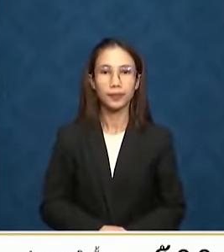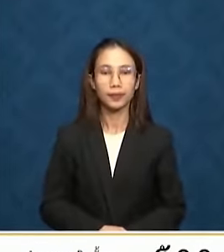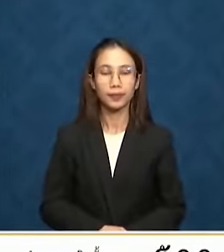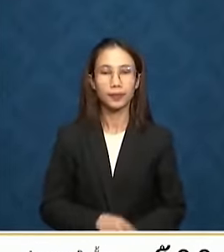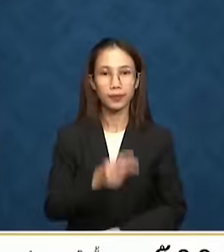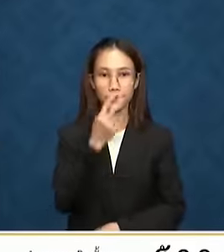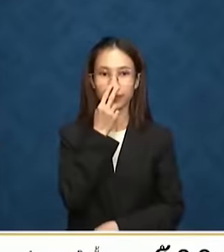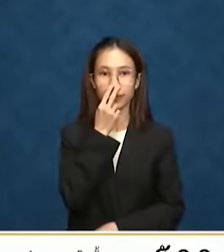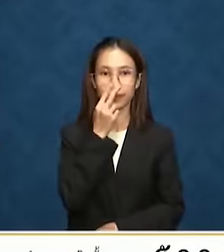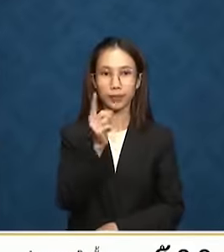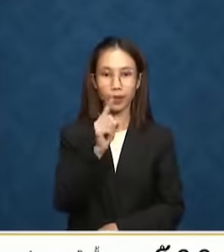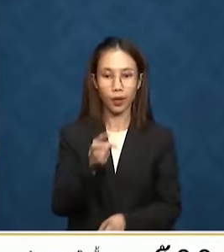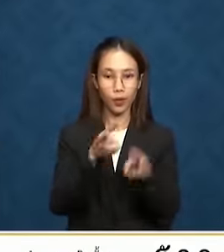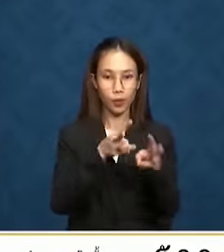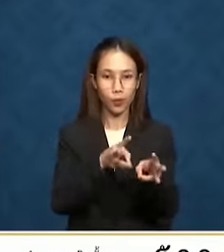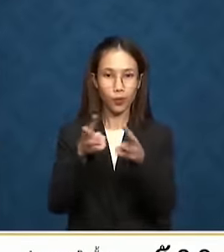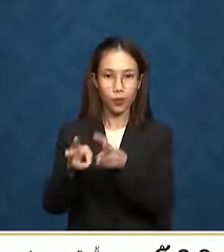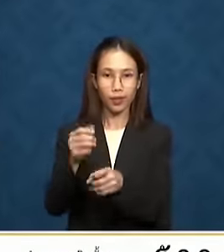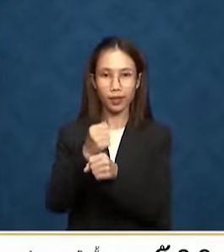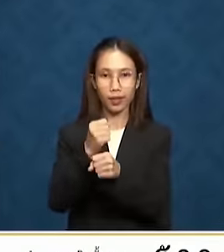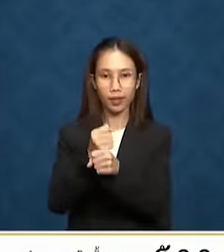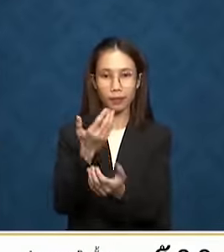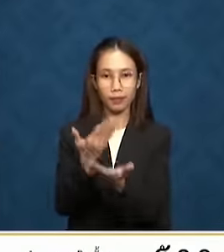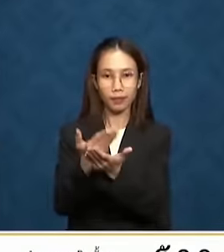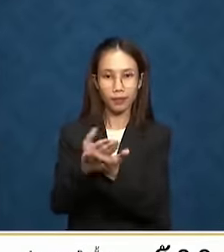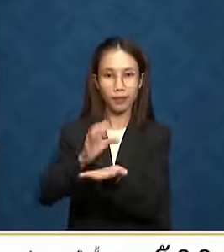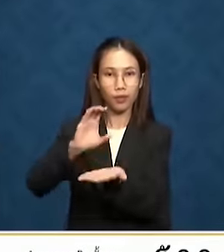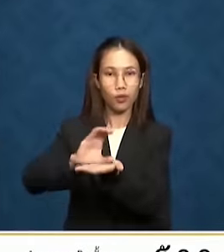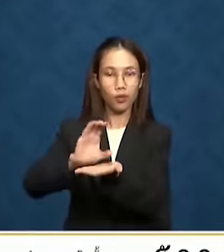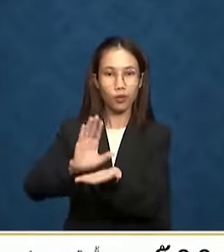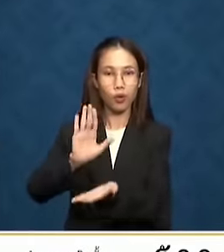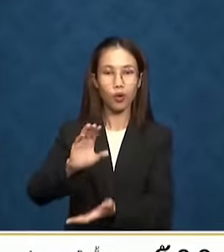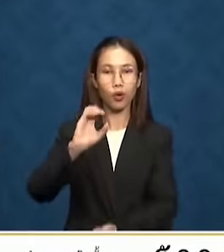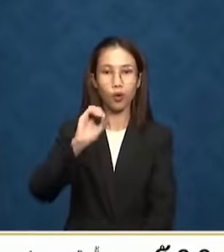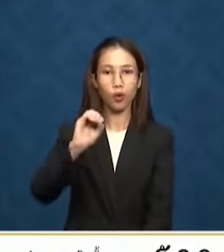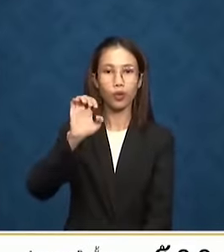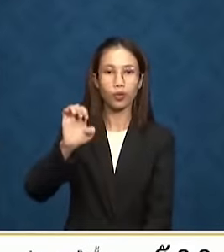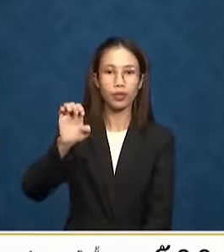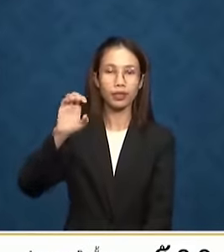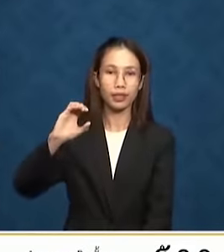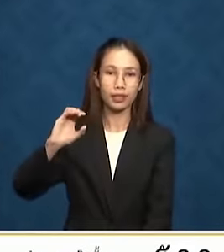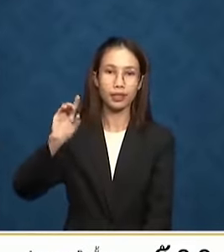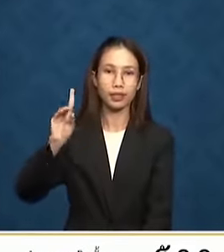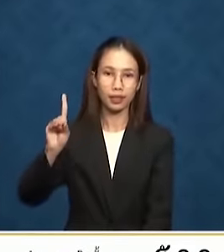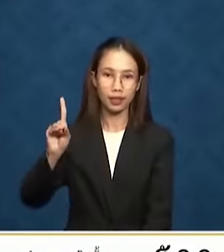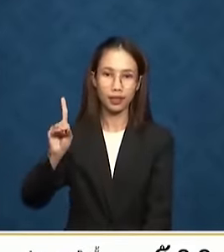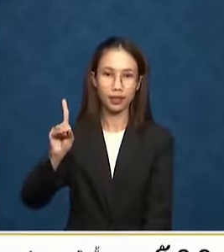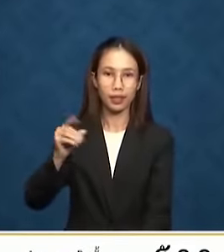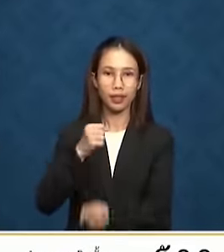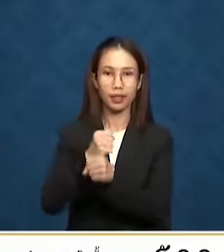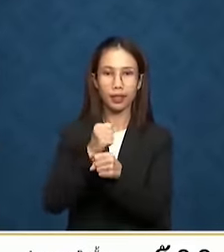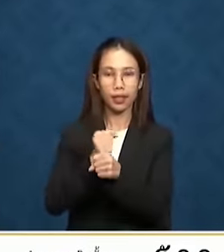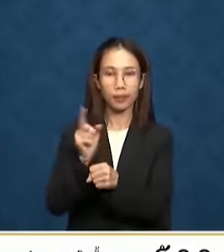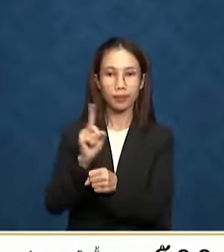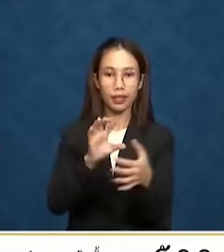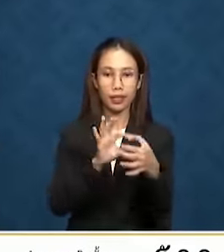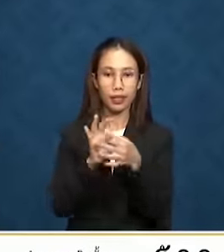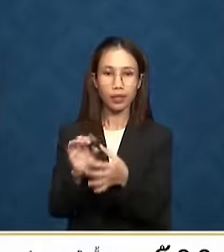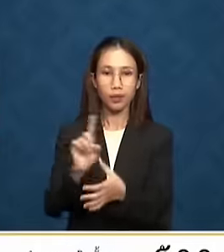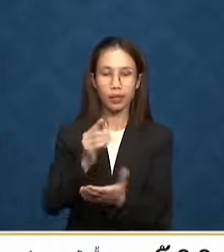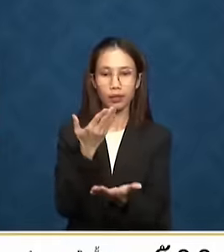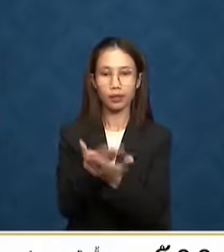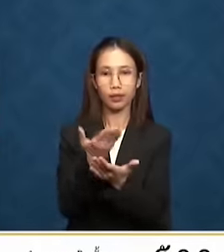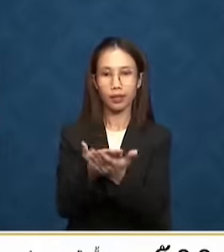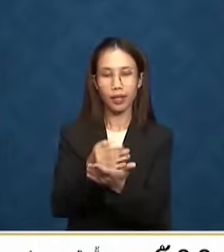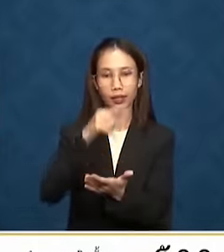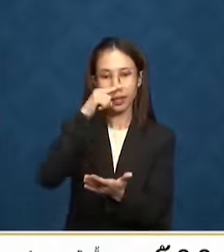ดูวิธีการทำงบประมาณของoecdที่มีการทำเกี่ยวกับงบประมาณใน